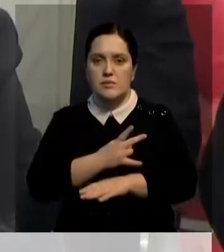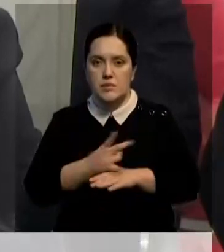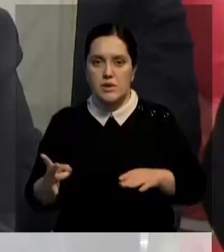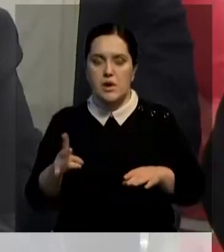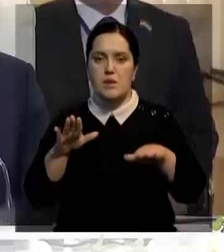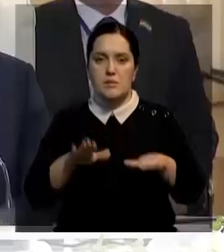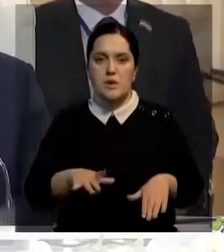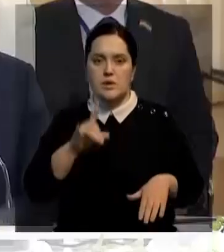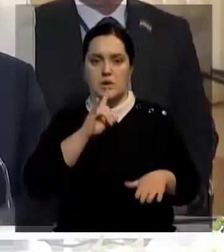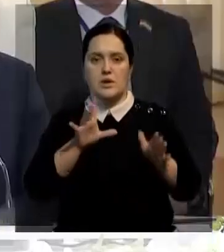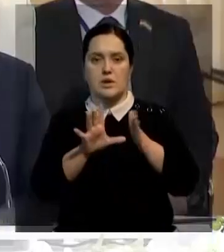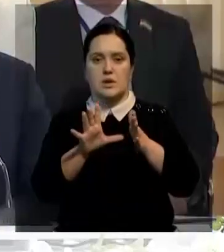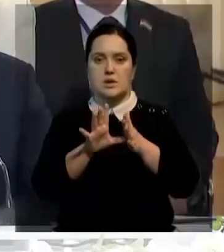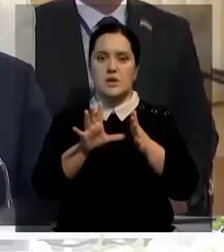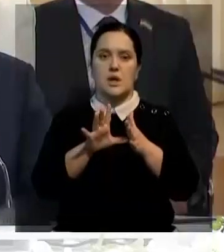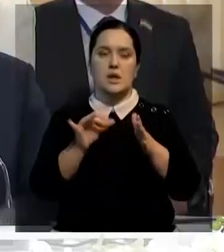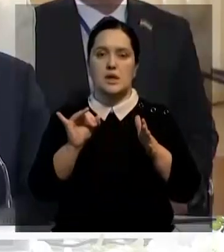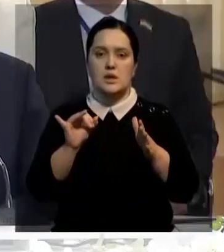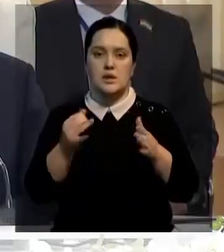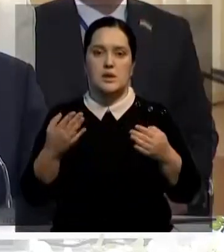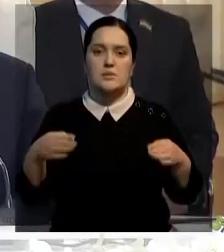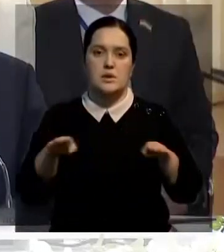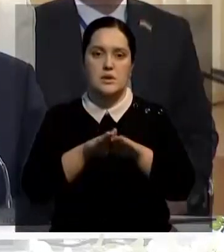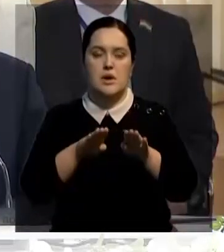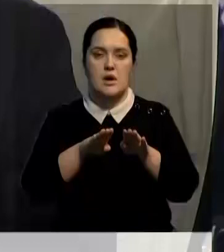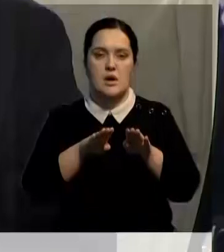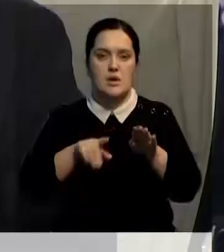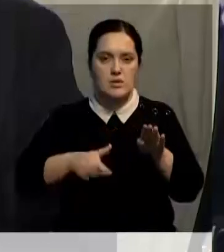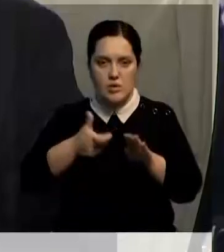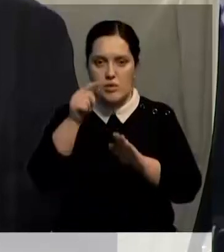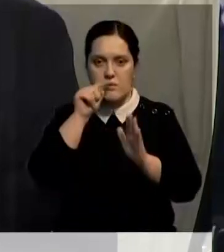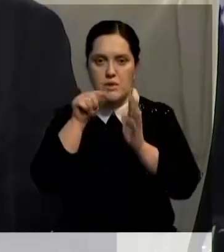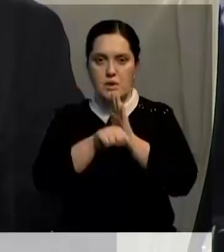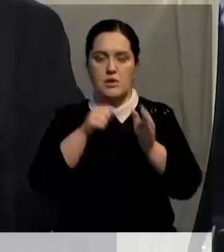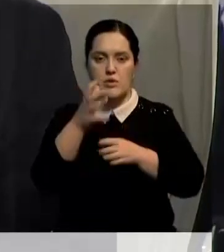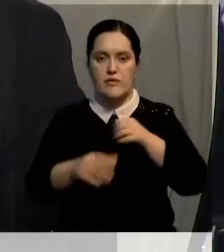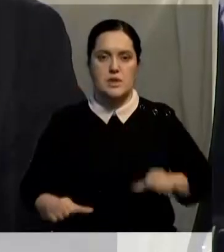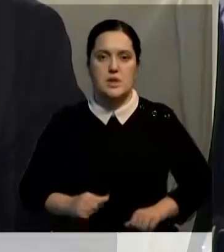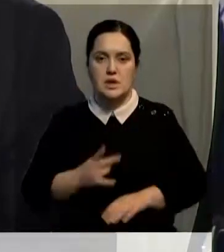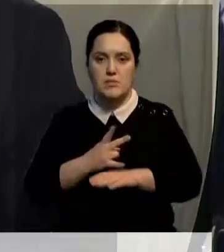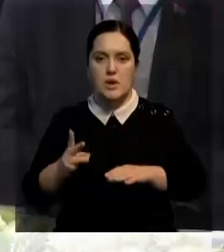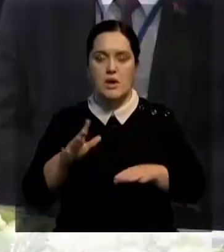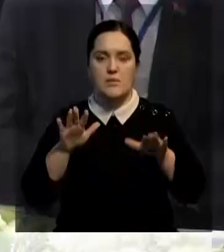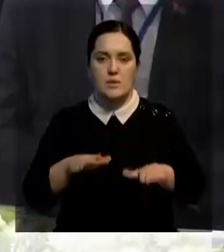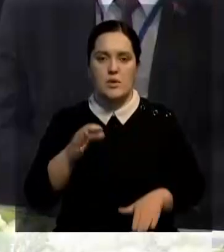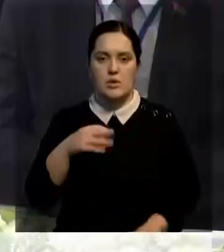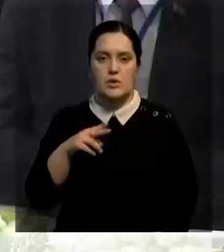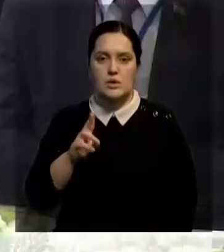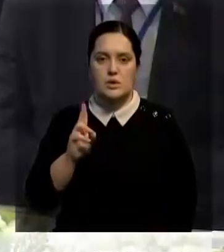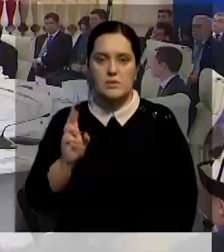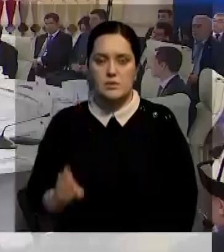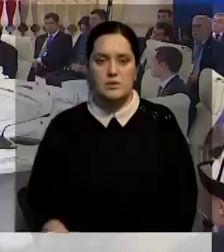на объектах топливно-энергетического комплекса и перекрытию каналов проникновения международного терроризма в страны